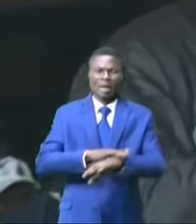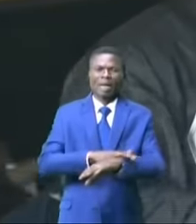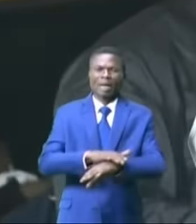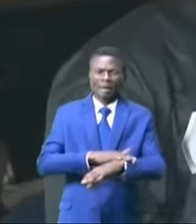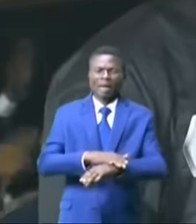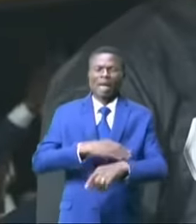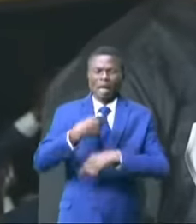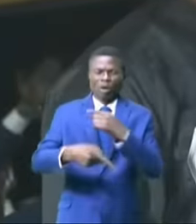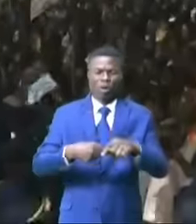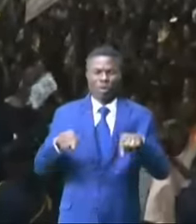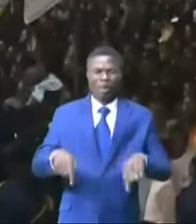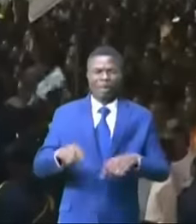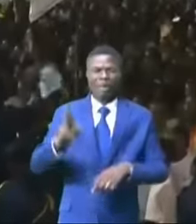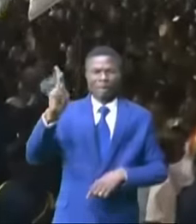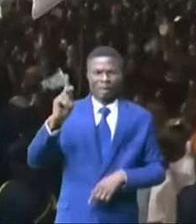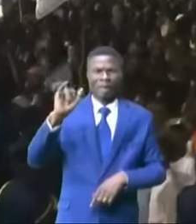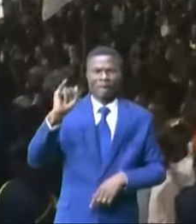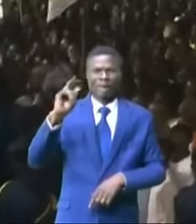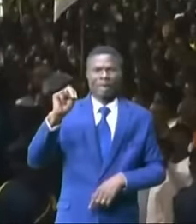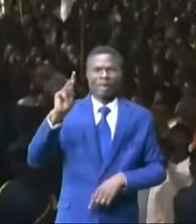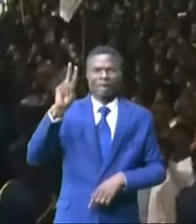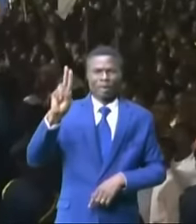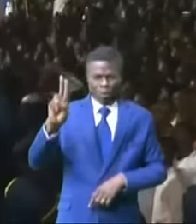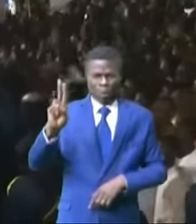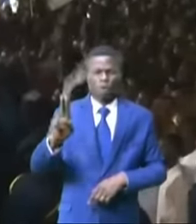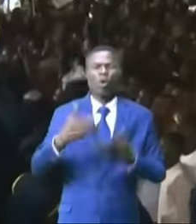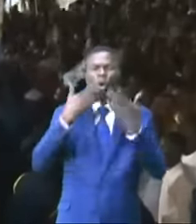awa na Kin.